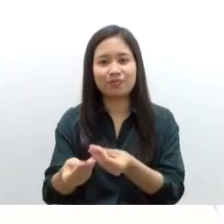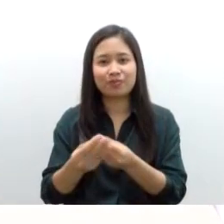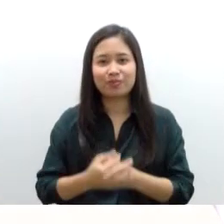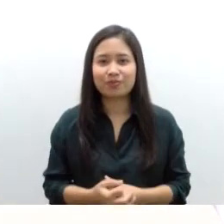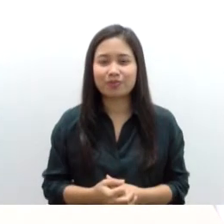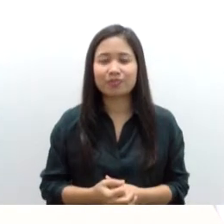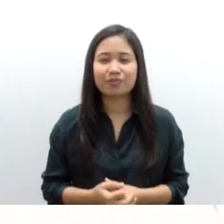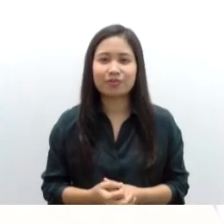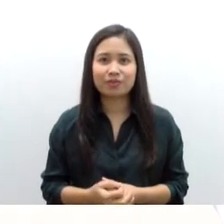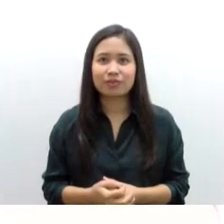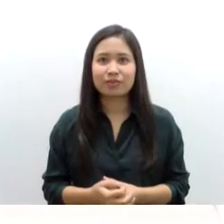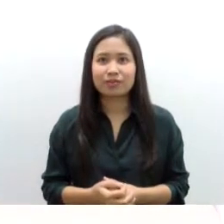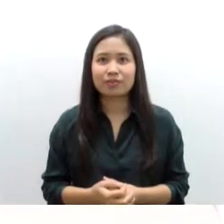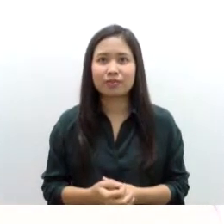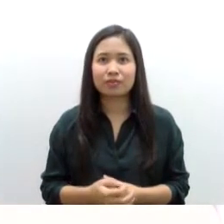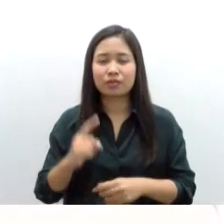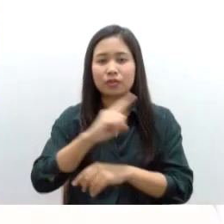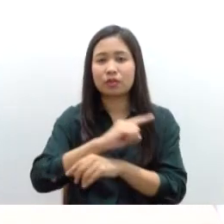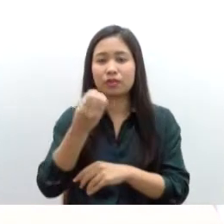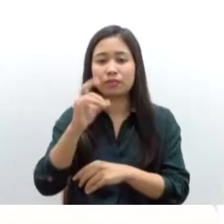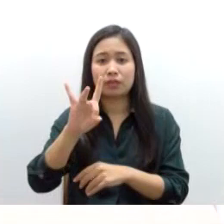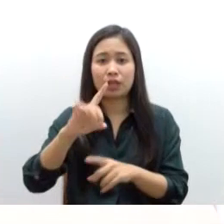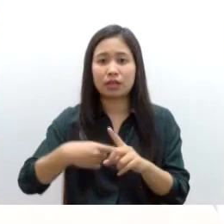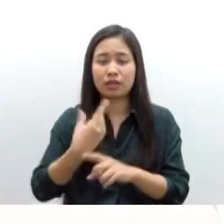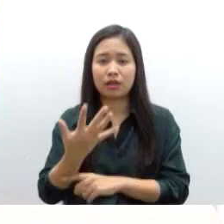ราบเรียนครับว่าวันที่18พฤษภาคม